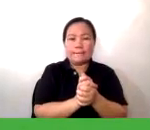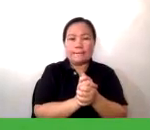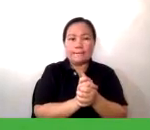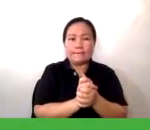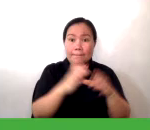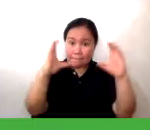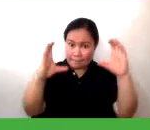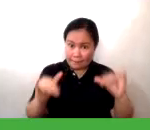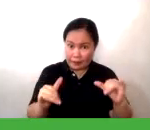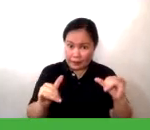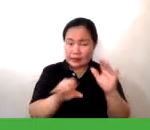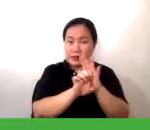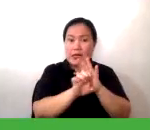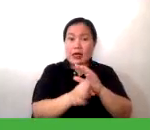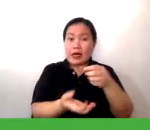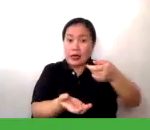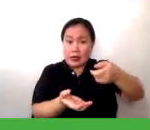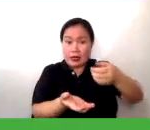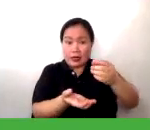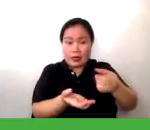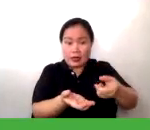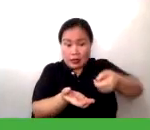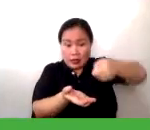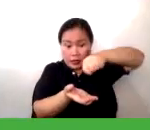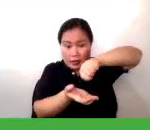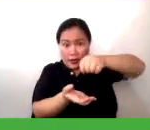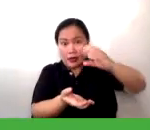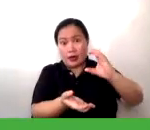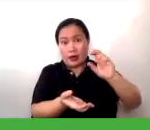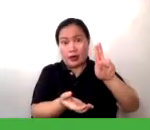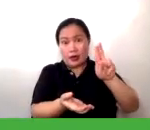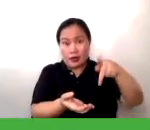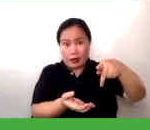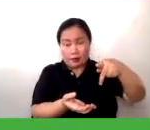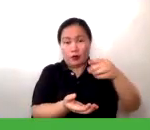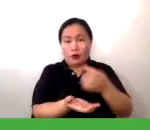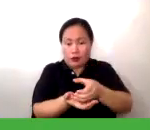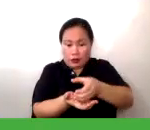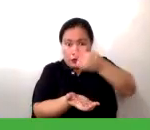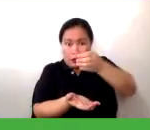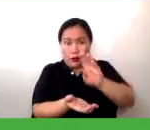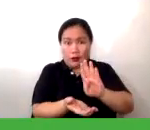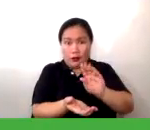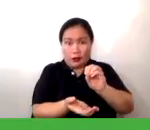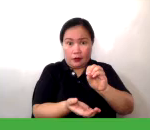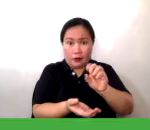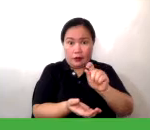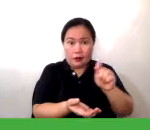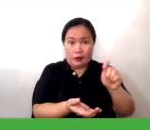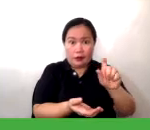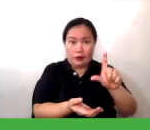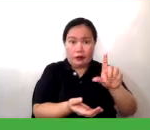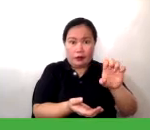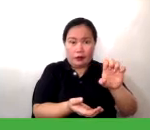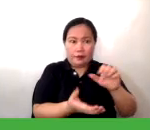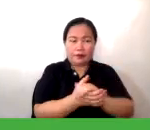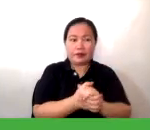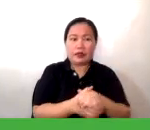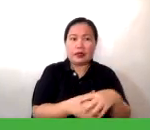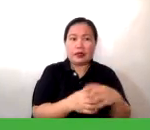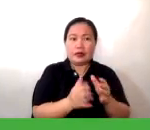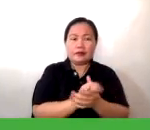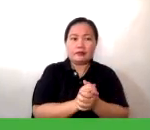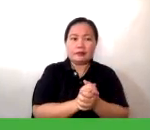bote. So, yun po yung capacity. Kapag halimbawa, ang gusto mong makuha ay gaano karaming tubig